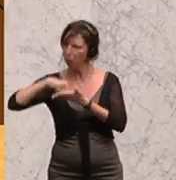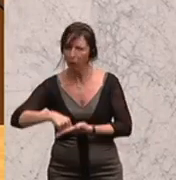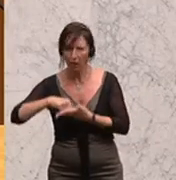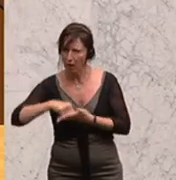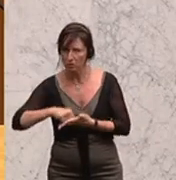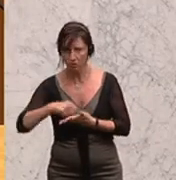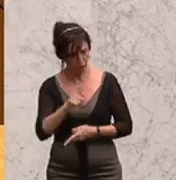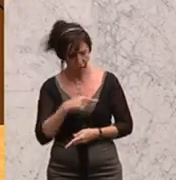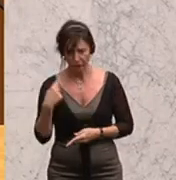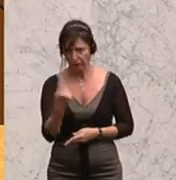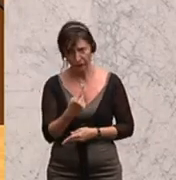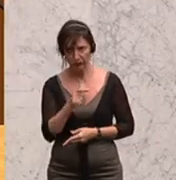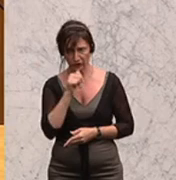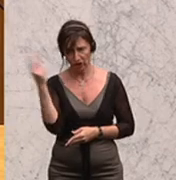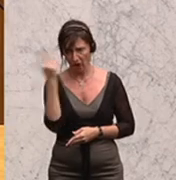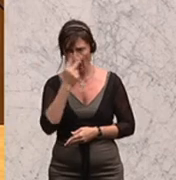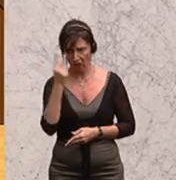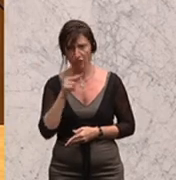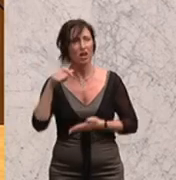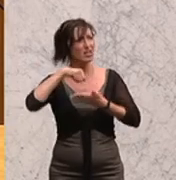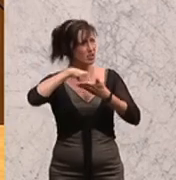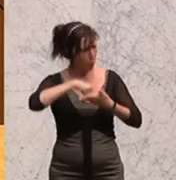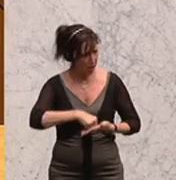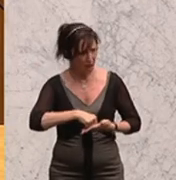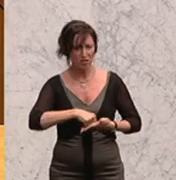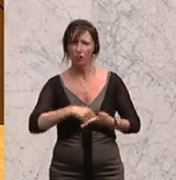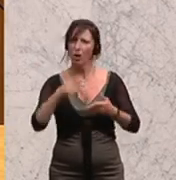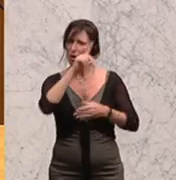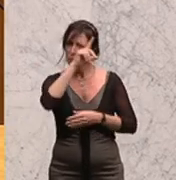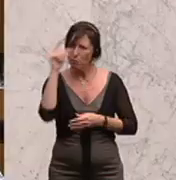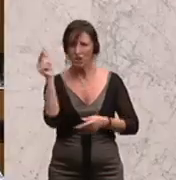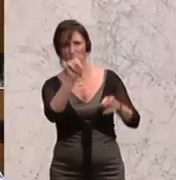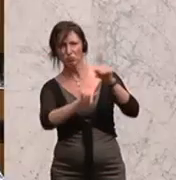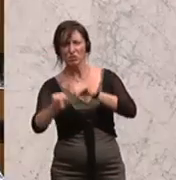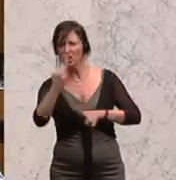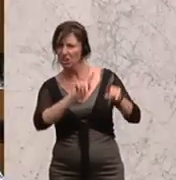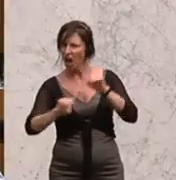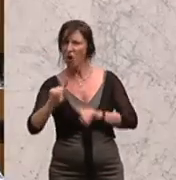weil es wirklich eine Belastung im Sinne von Kriminalisierung ist, die wir nicht mittragen können.